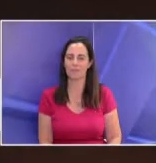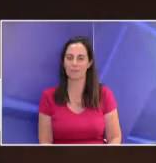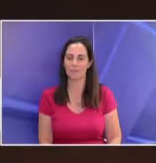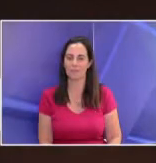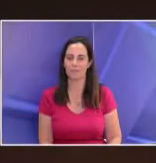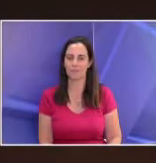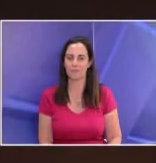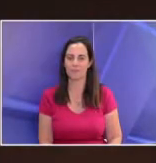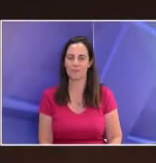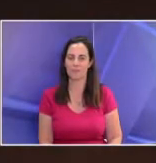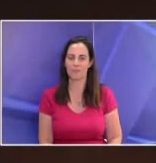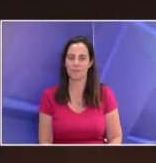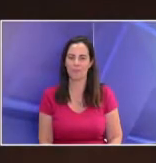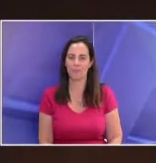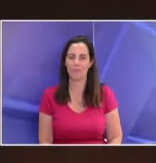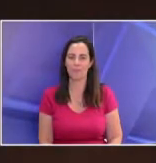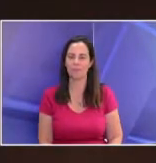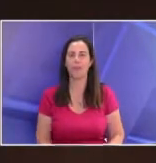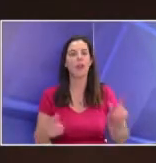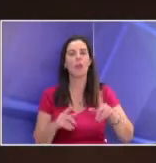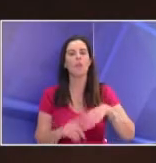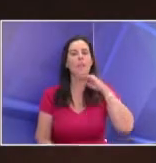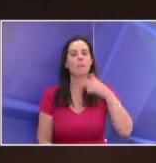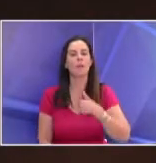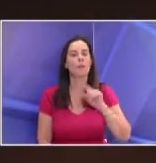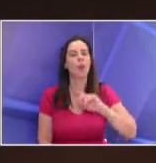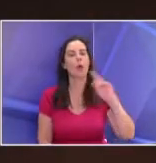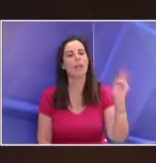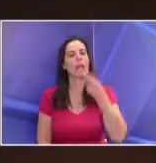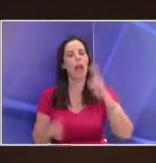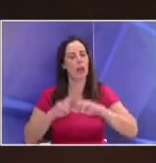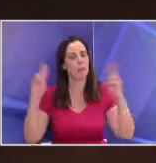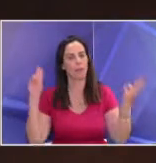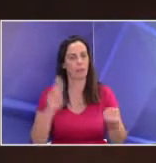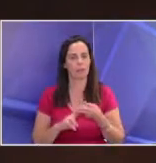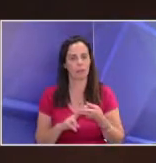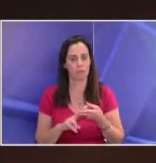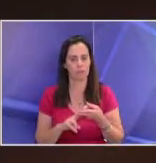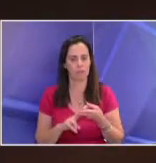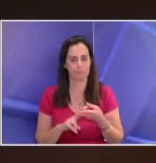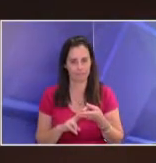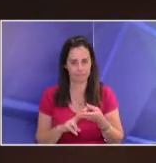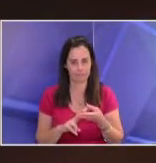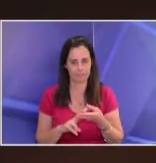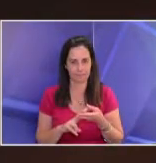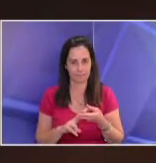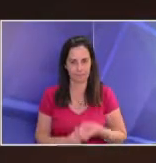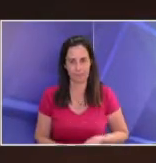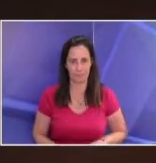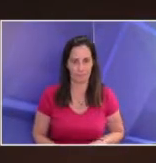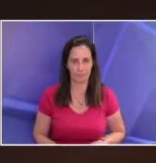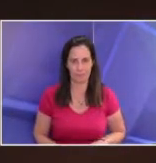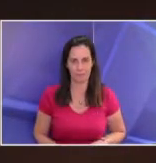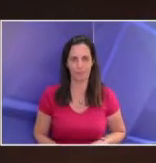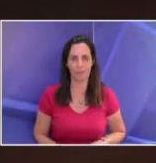Böyle bir meseleyi birkaç güvenlik ve istihbarat mensubunun üzerine yıkmak ne bizi ne de